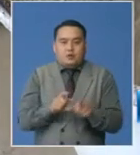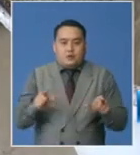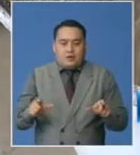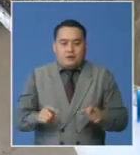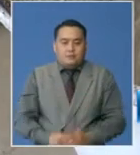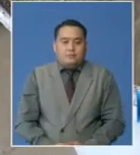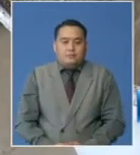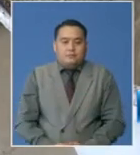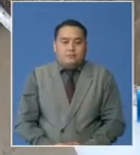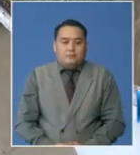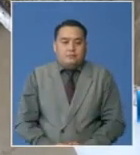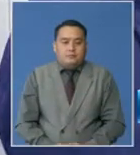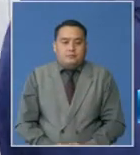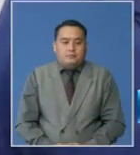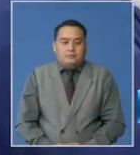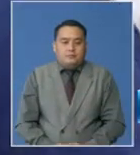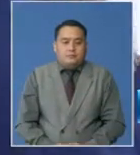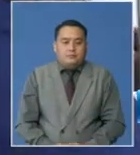человек.